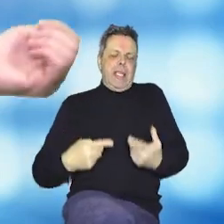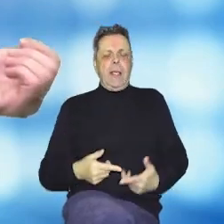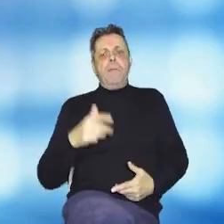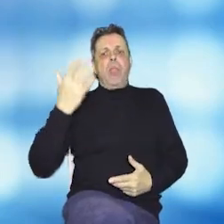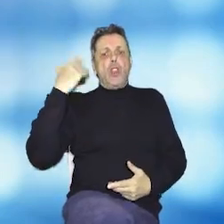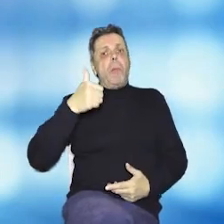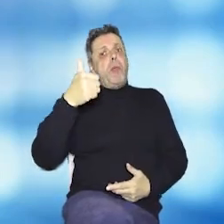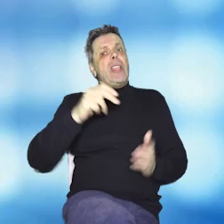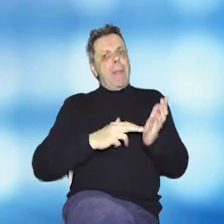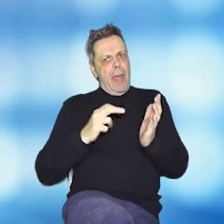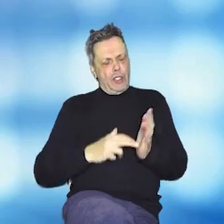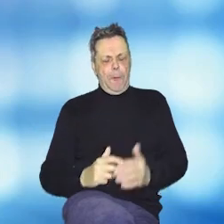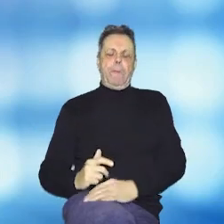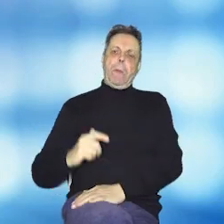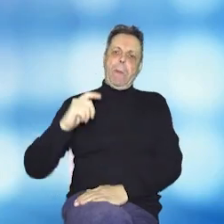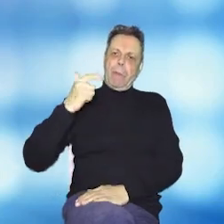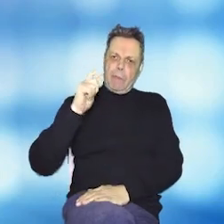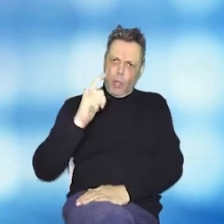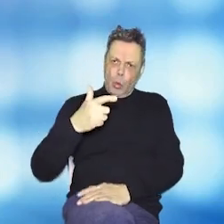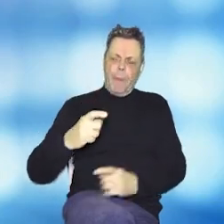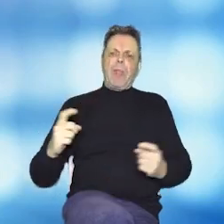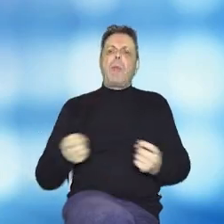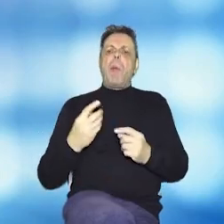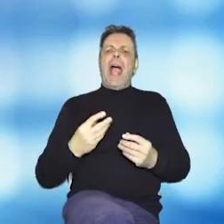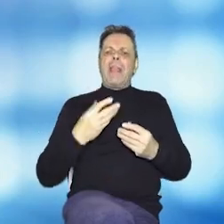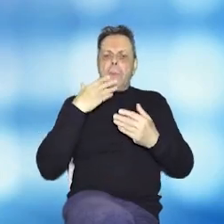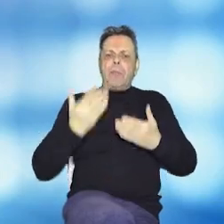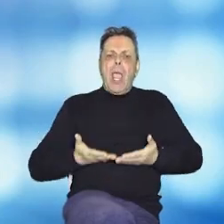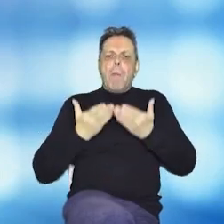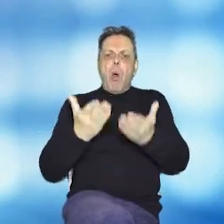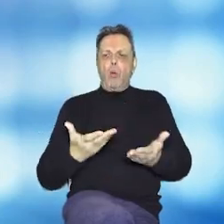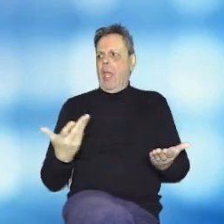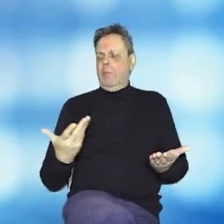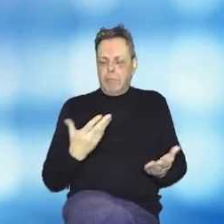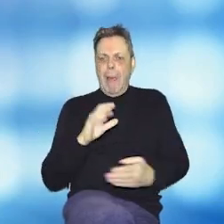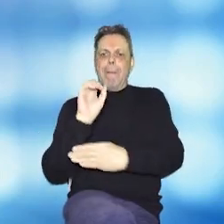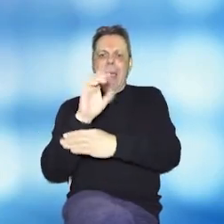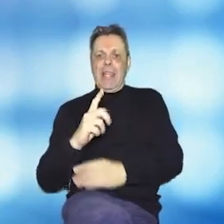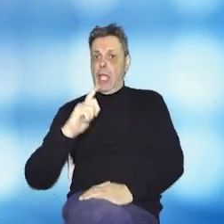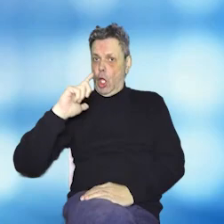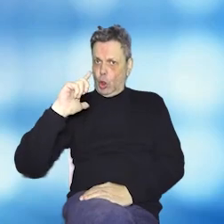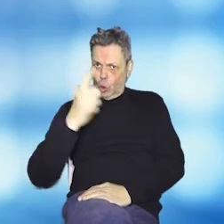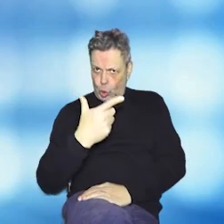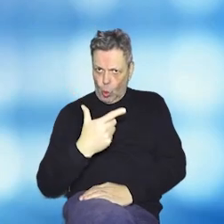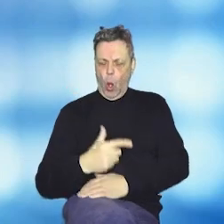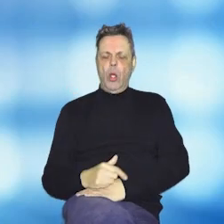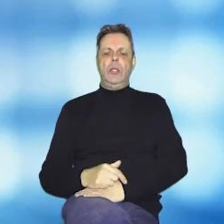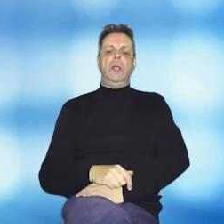bio jedan način. Onda ova propagandna poruka o kojima smo pričali medijima, drugi način.